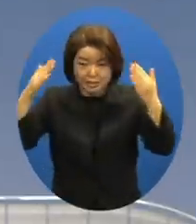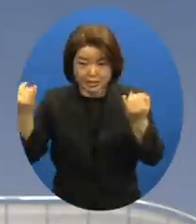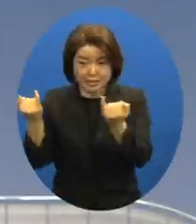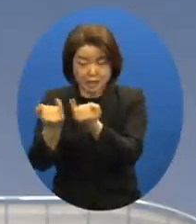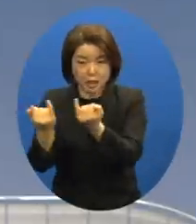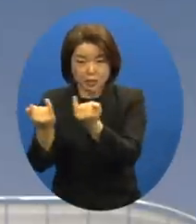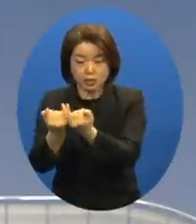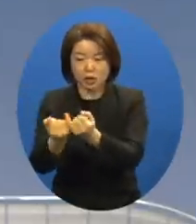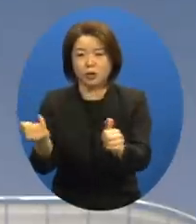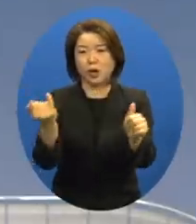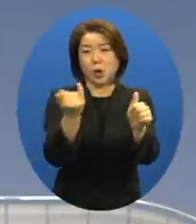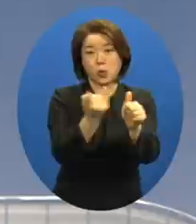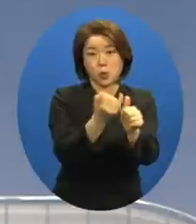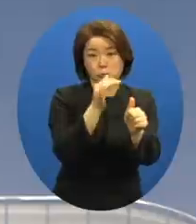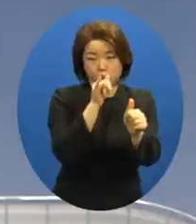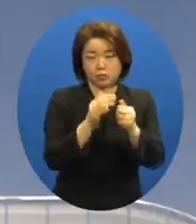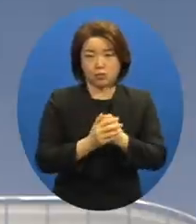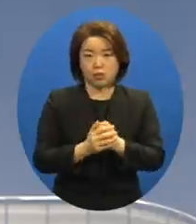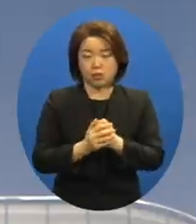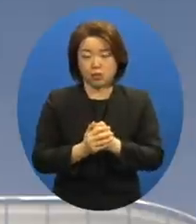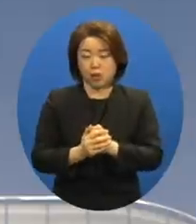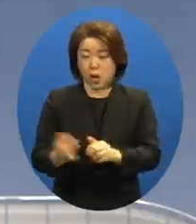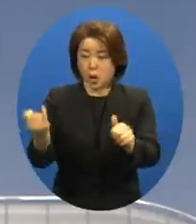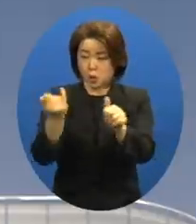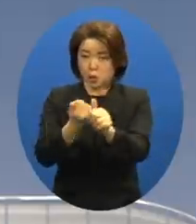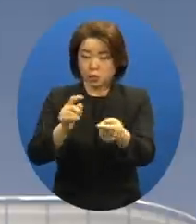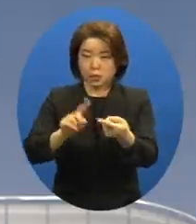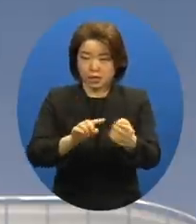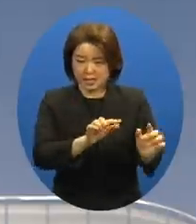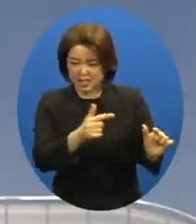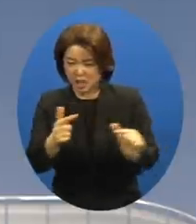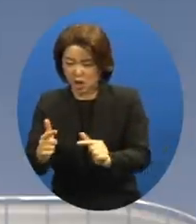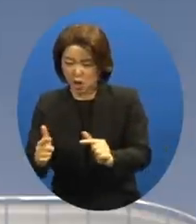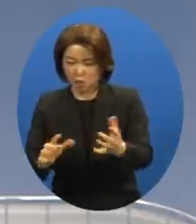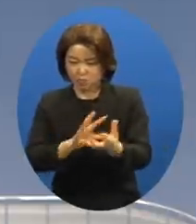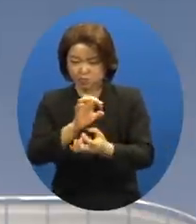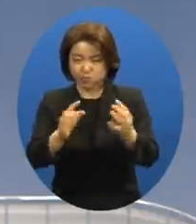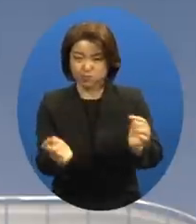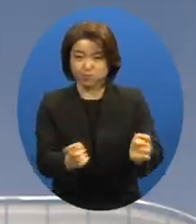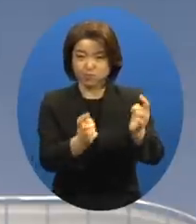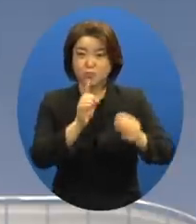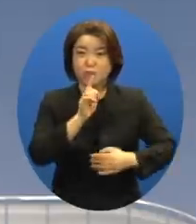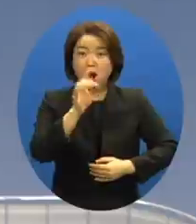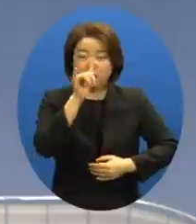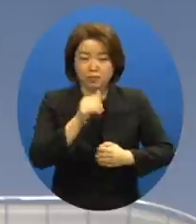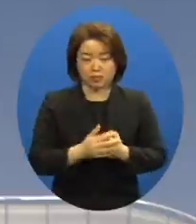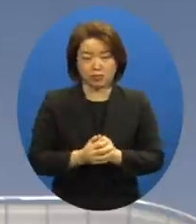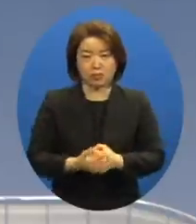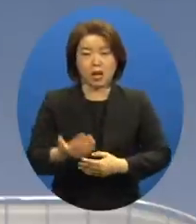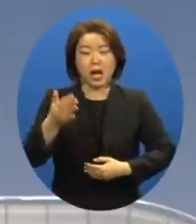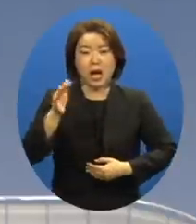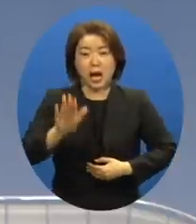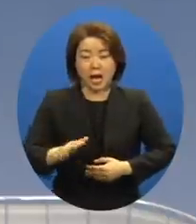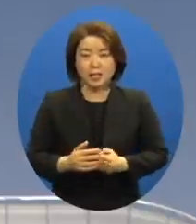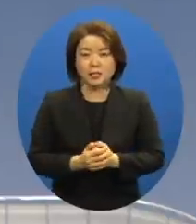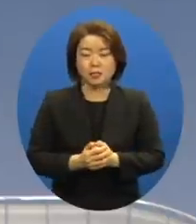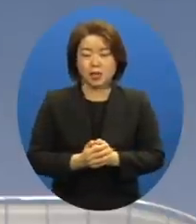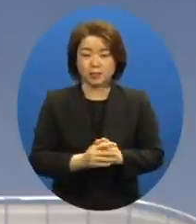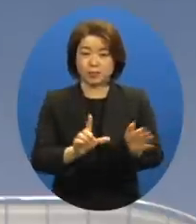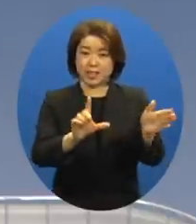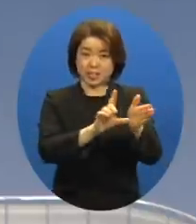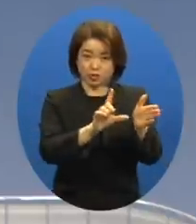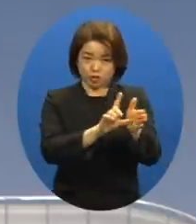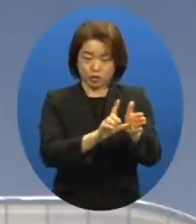했습니다 그걸 결혼했던 것에 대한 여러 논란도 있기는 합니다만 실제로 루터는